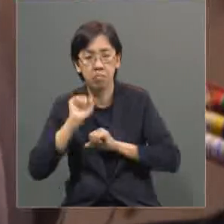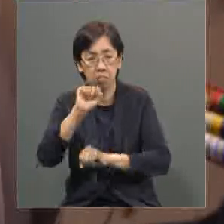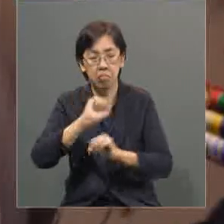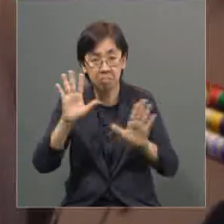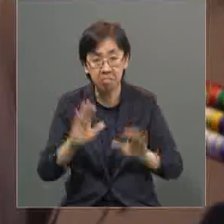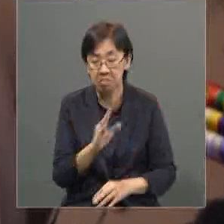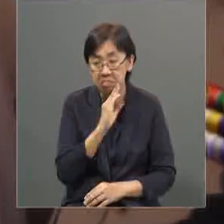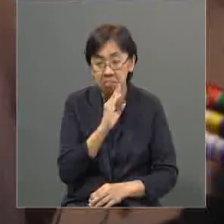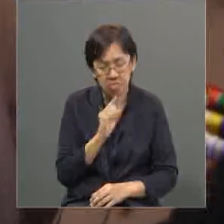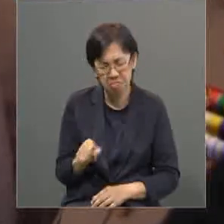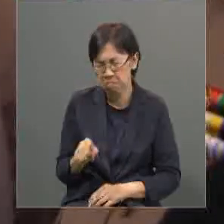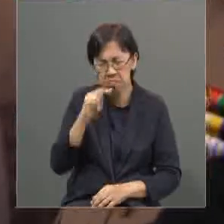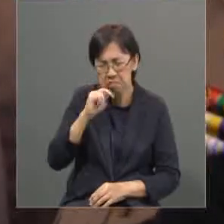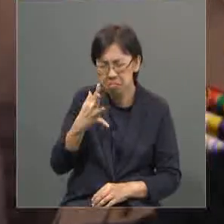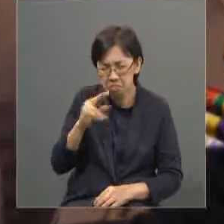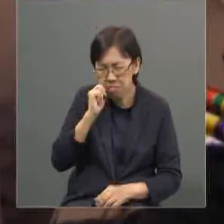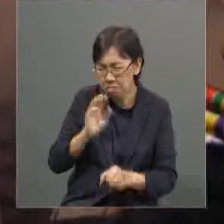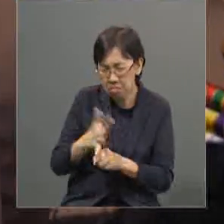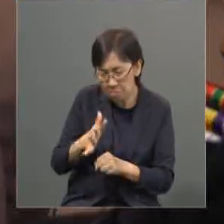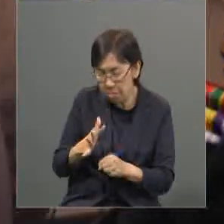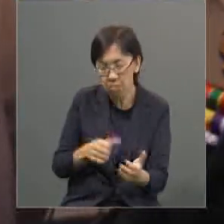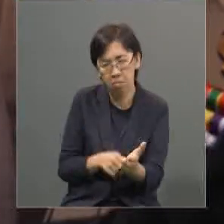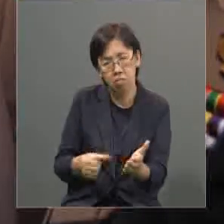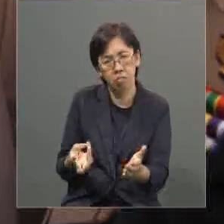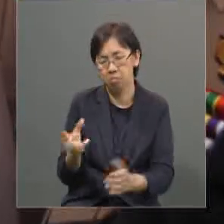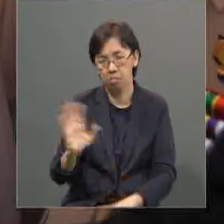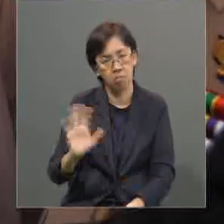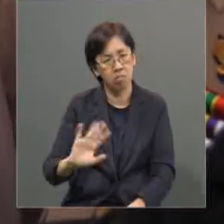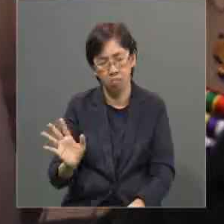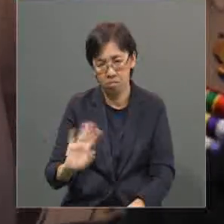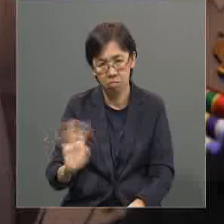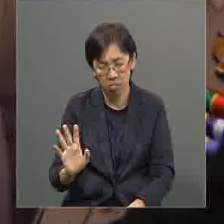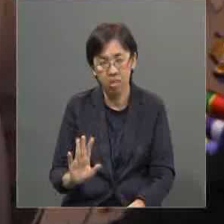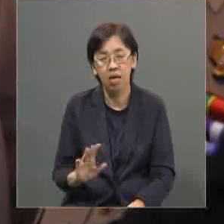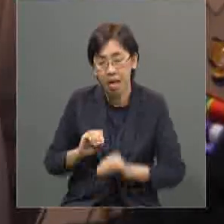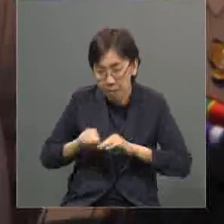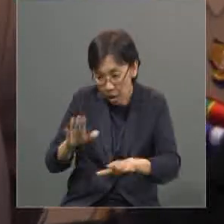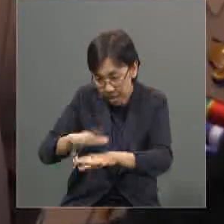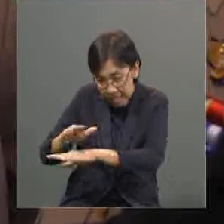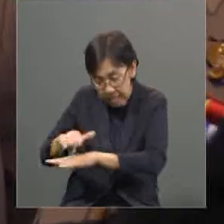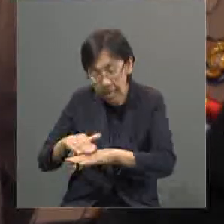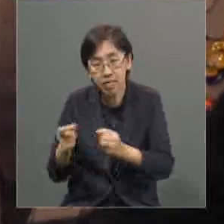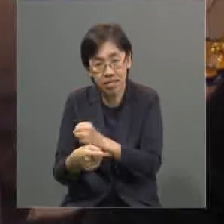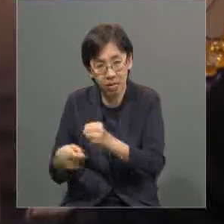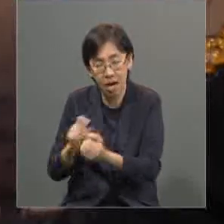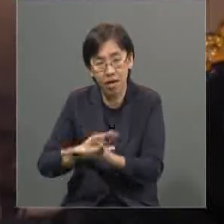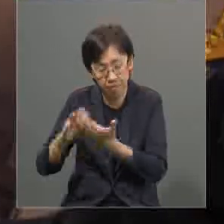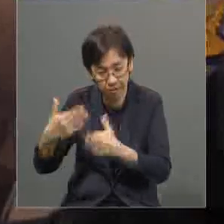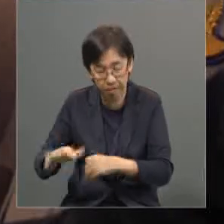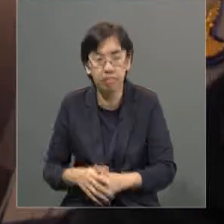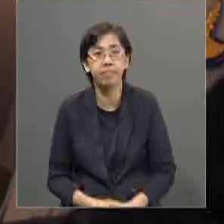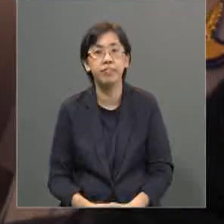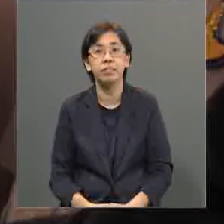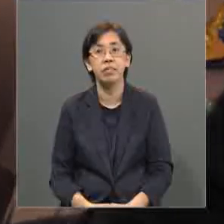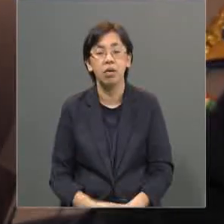ามารถที่จะอนุญาตเนื่องจากปริมาณน้ำไม่เพียงพอต่อการภาคการเกษตรเราก็ได้แจ้งเตือนพี่น้องชาวนาไปแล้ว